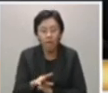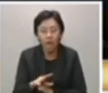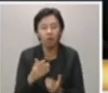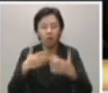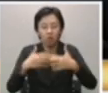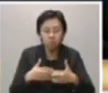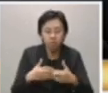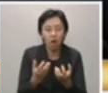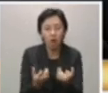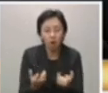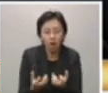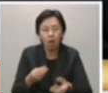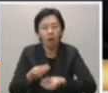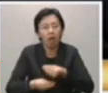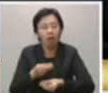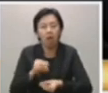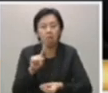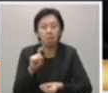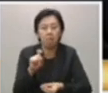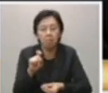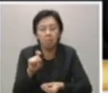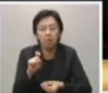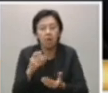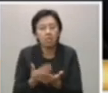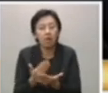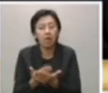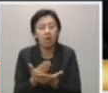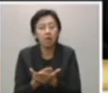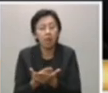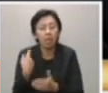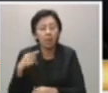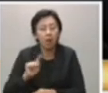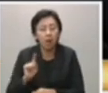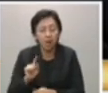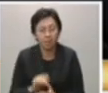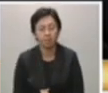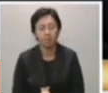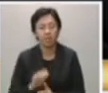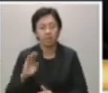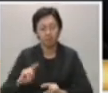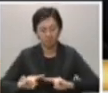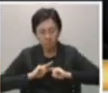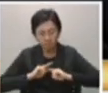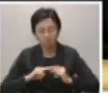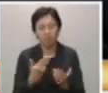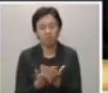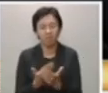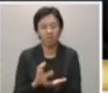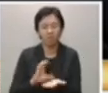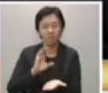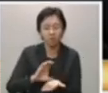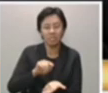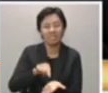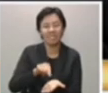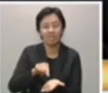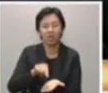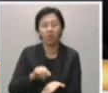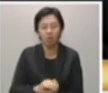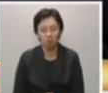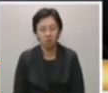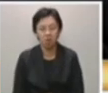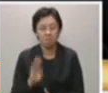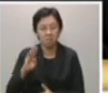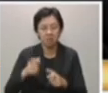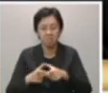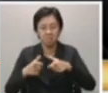ไม่มีคนซื้อแต่ประโยชน์กลับไปตกอยู่กับมือของเอกชนที่แข็งแกร่งแข็งแร